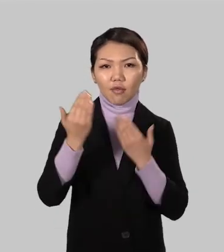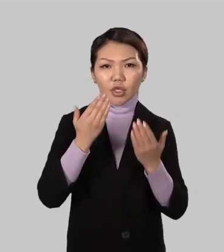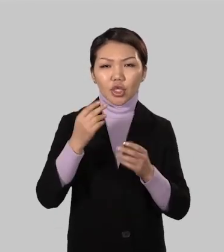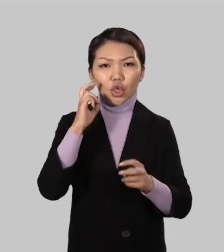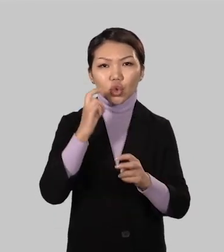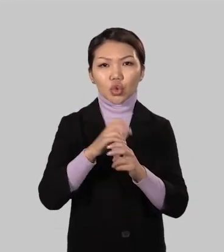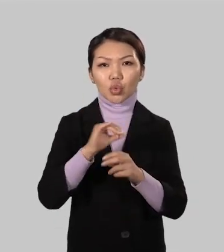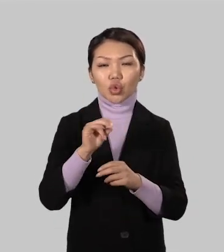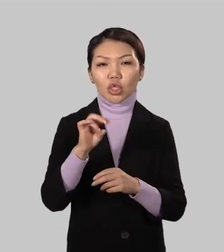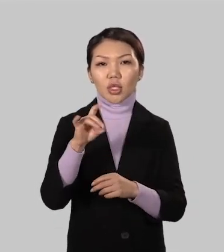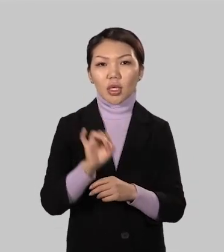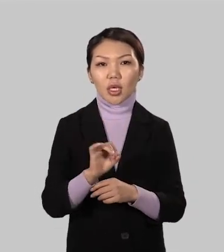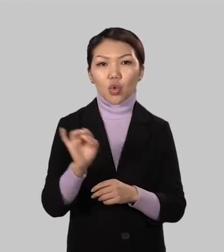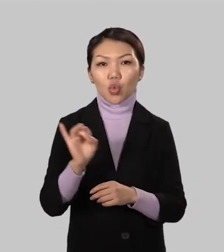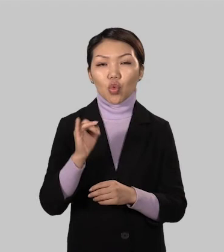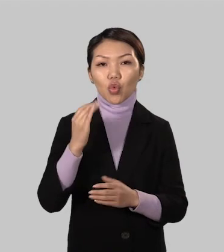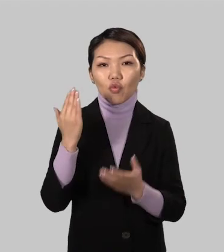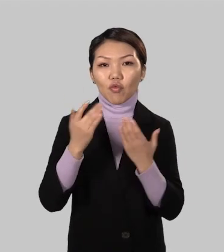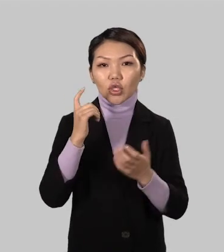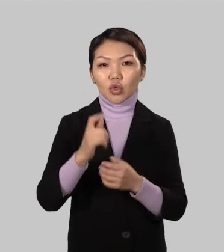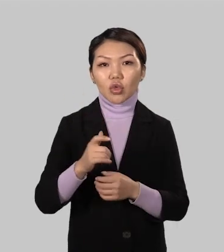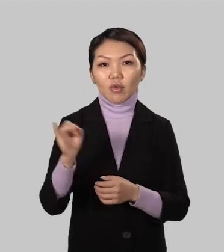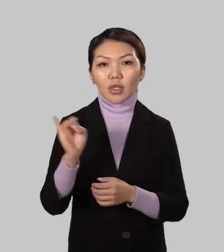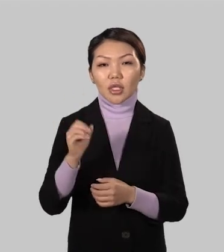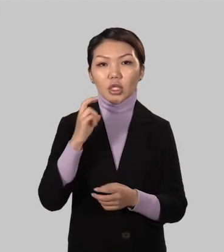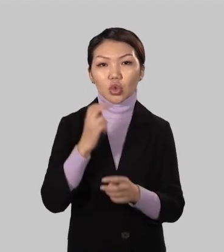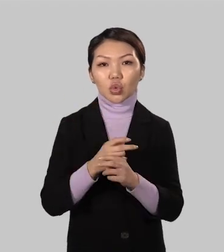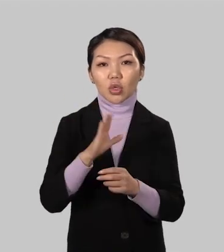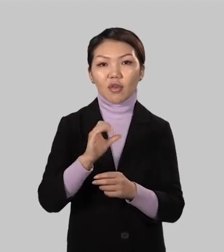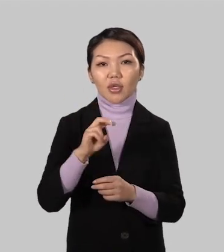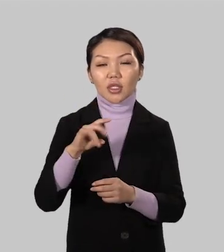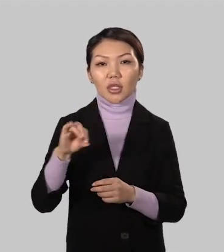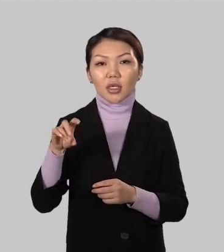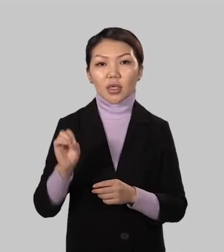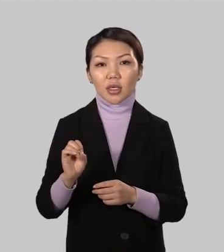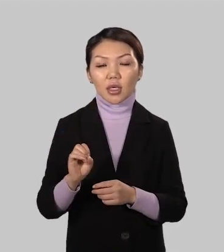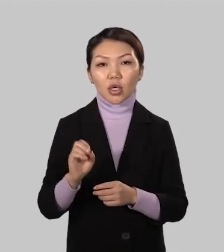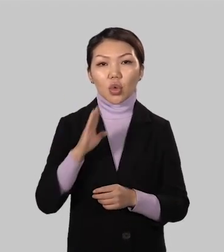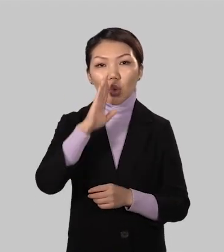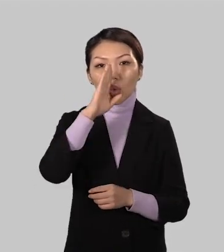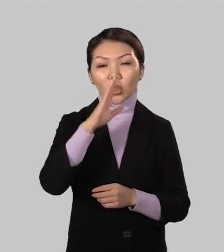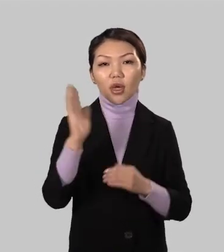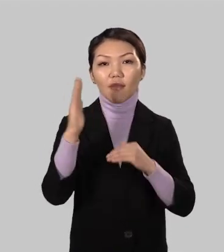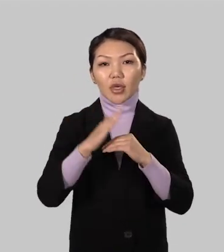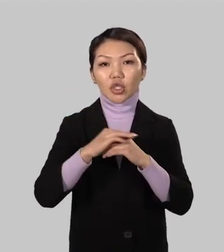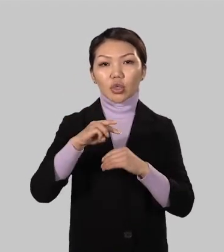веселого и скука веселее утро вечера мудренее